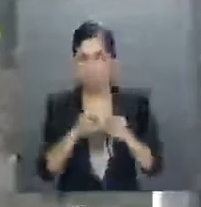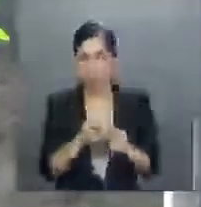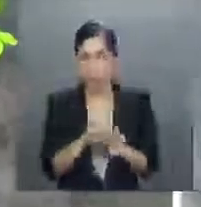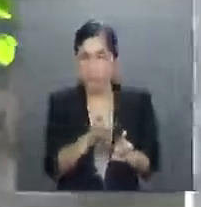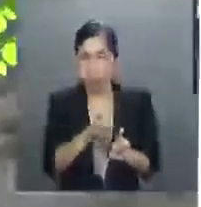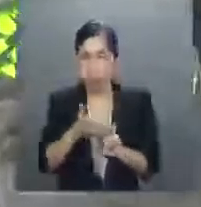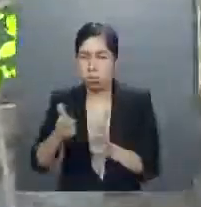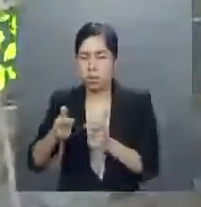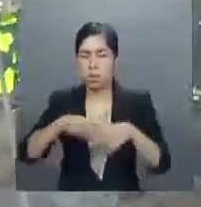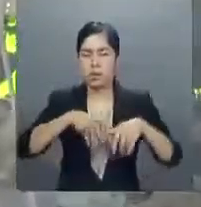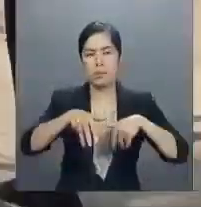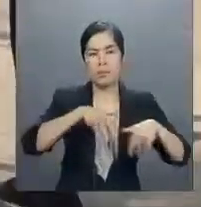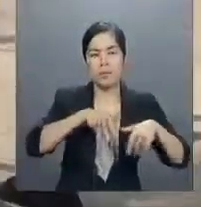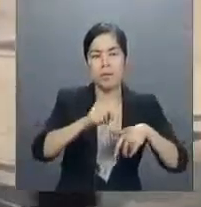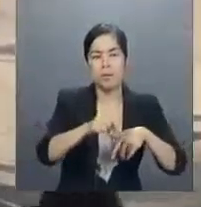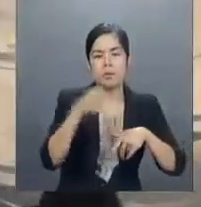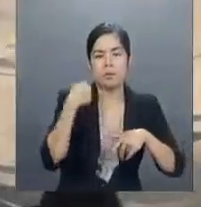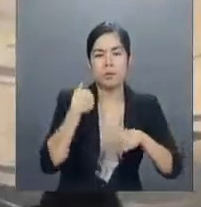าดเจ็บ